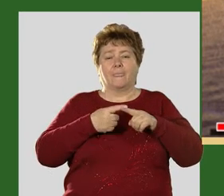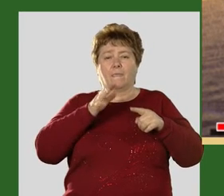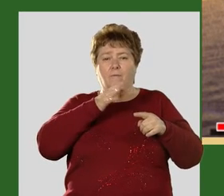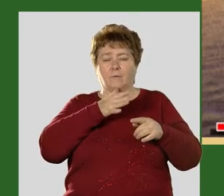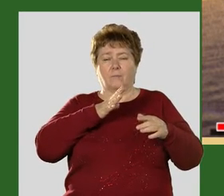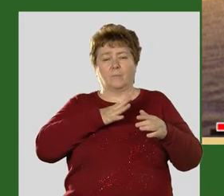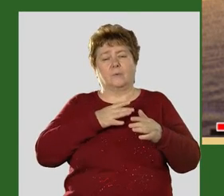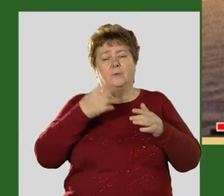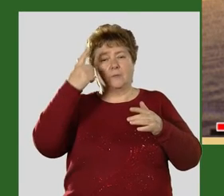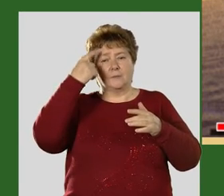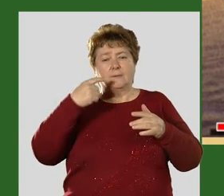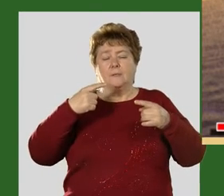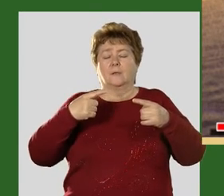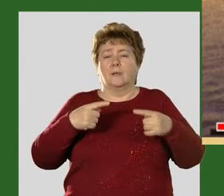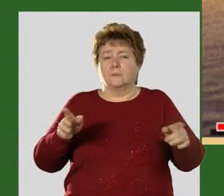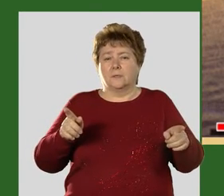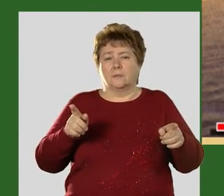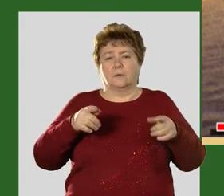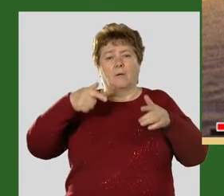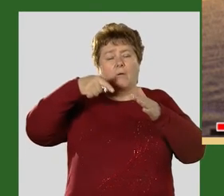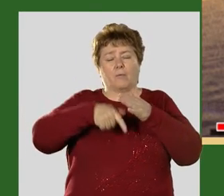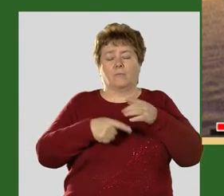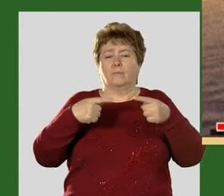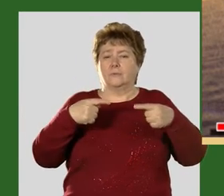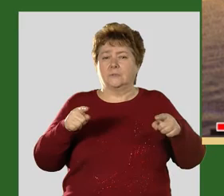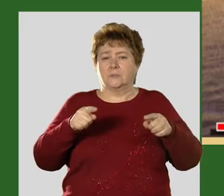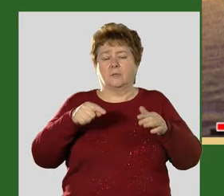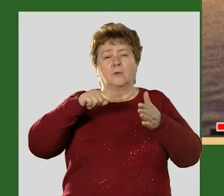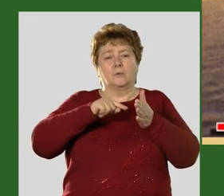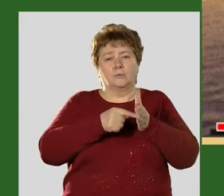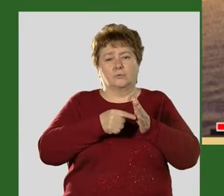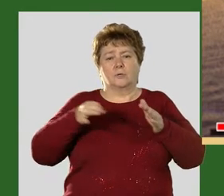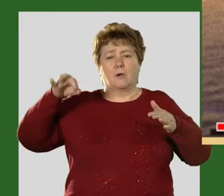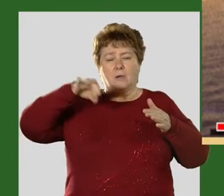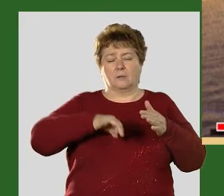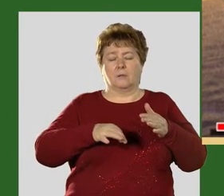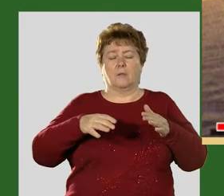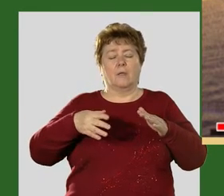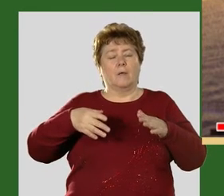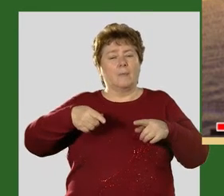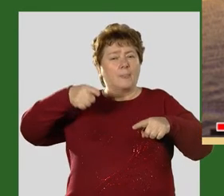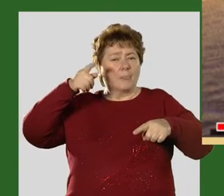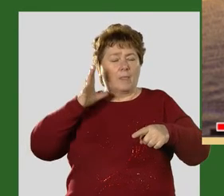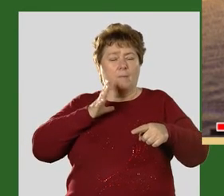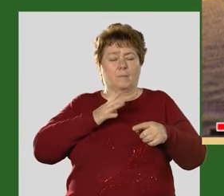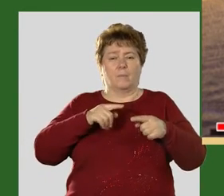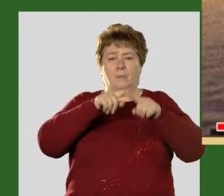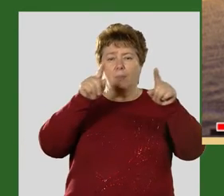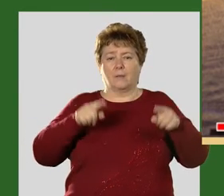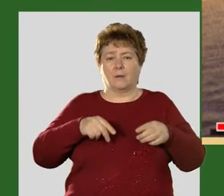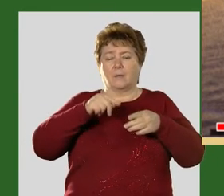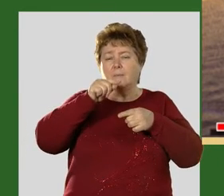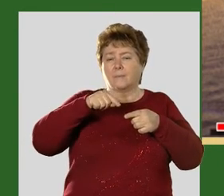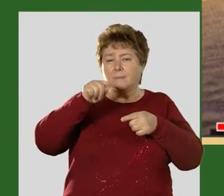момент были известны отдельные глубины в отдельных точках океана. Уже тогда на картах были